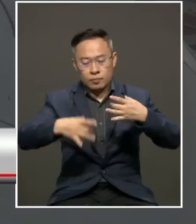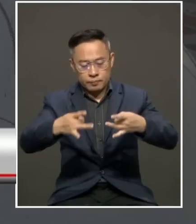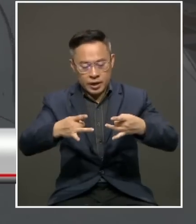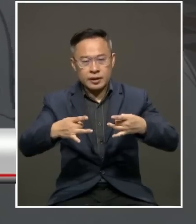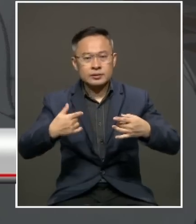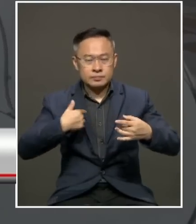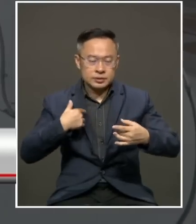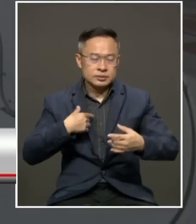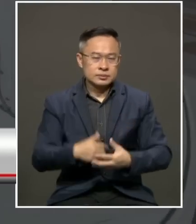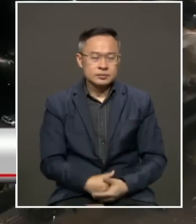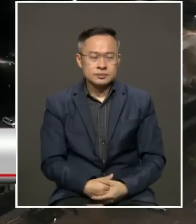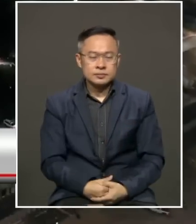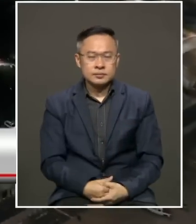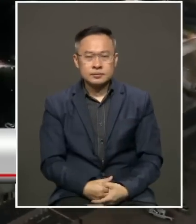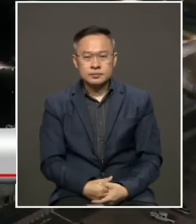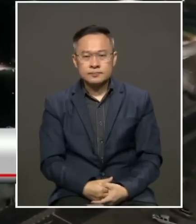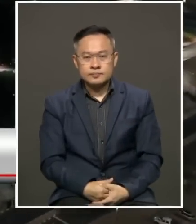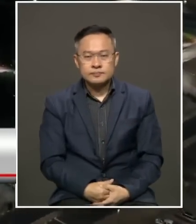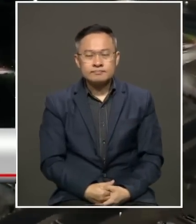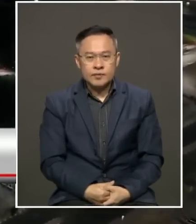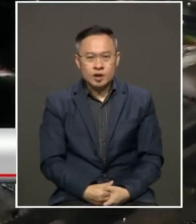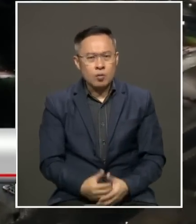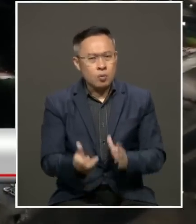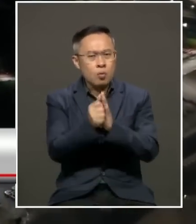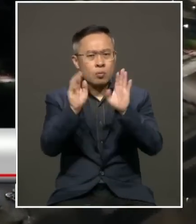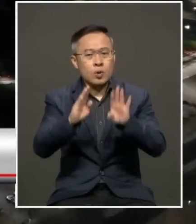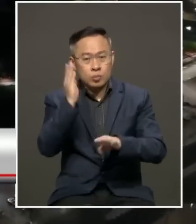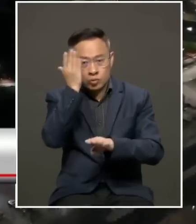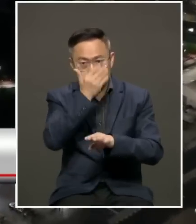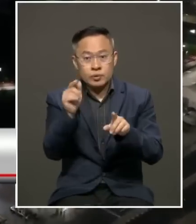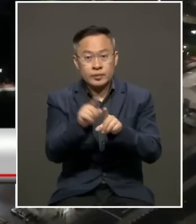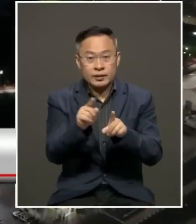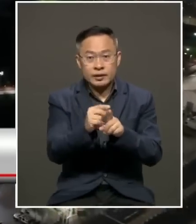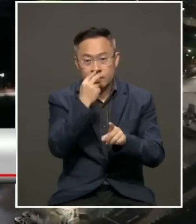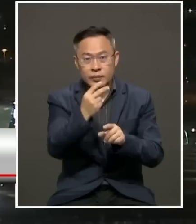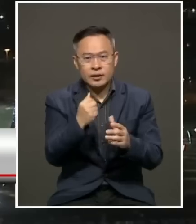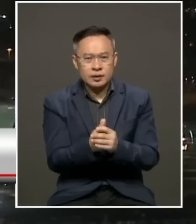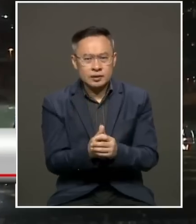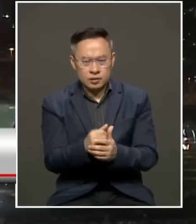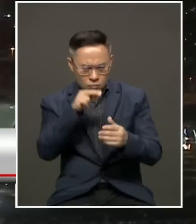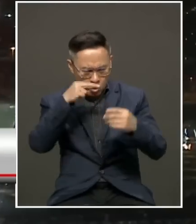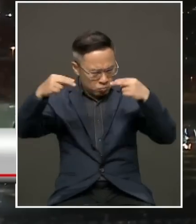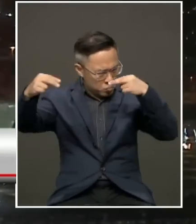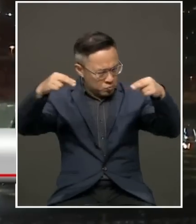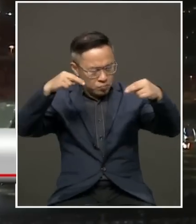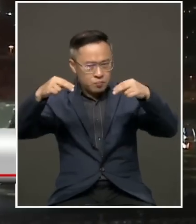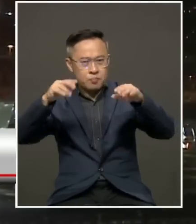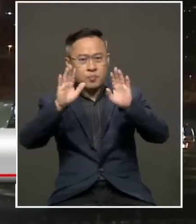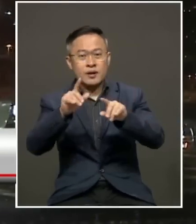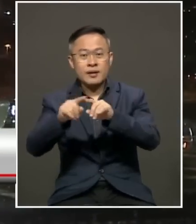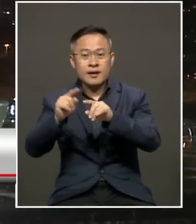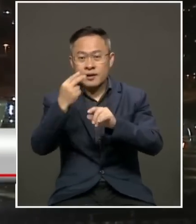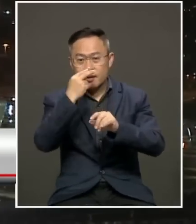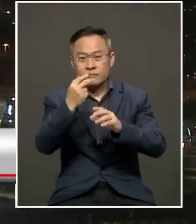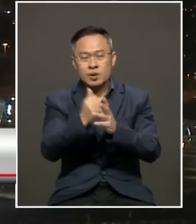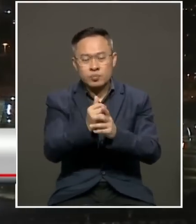ทีมสุดท้ายอีก 1แมตช์ด้วยค่ะเอออันนี้ก็สวยนะดูแบบนี้เหมือนหัวใจมั้ยอ่าแล้วเขาก็จะมีความ